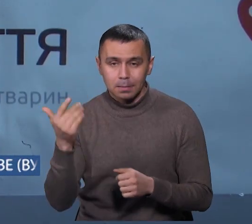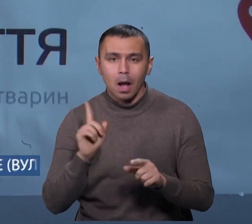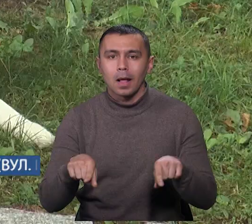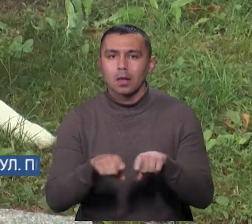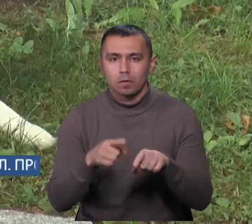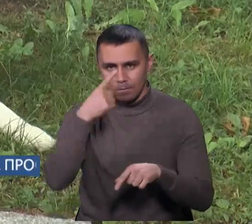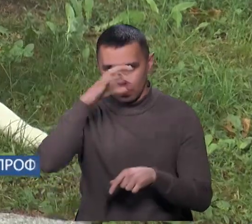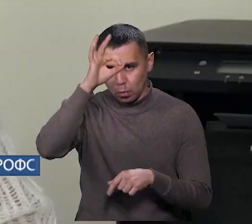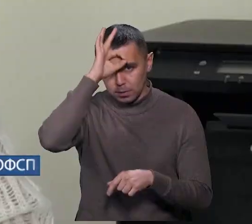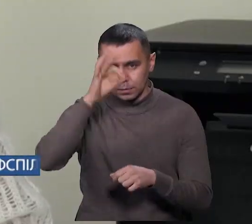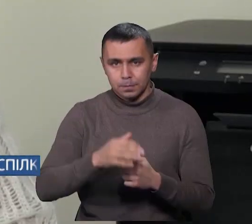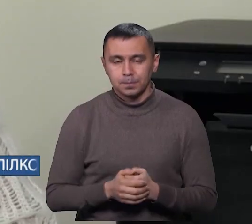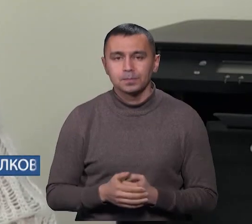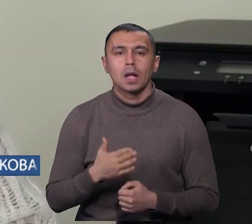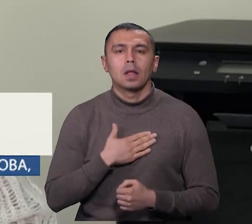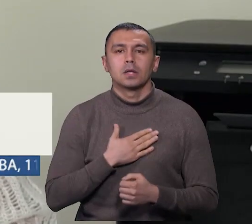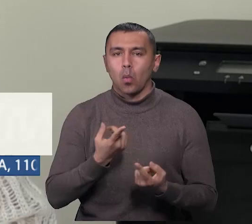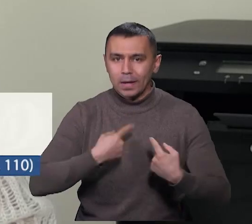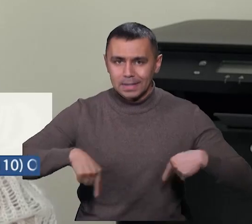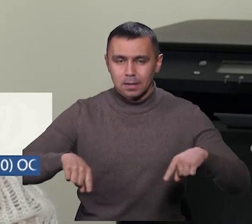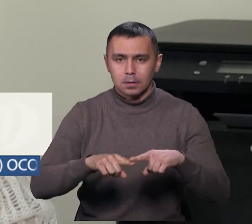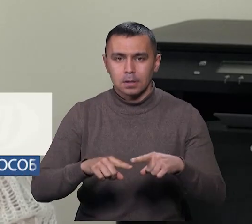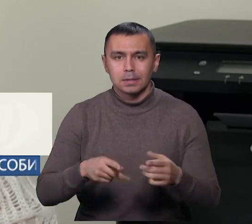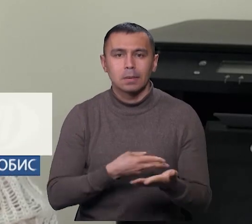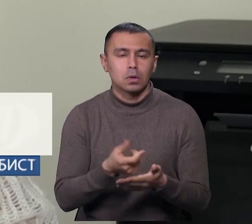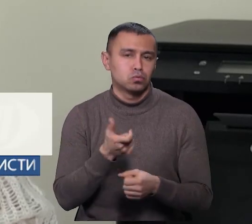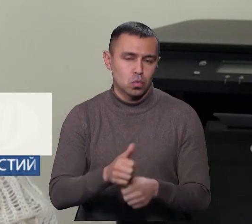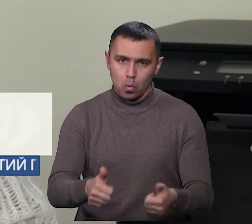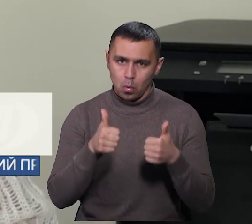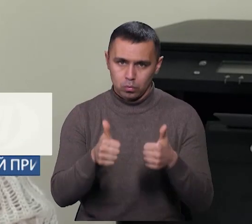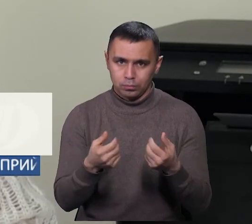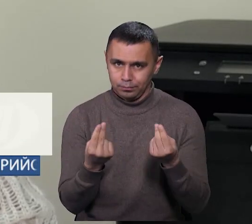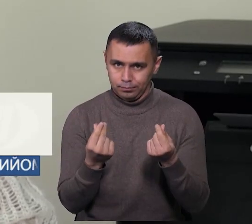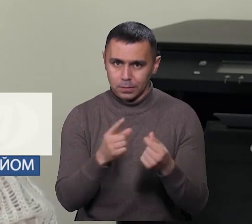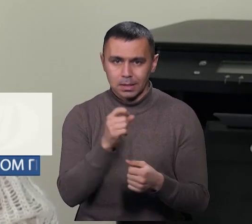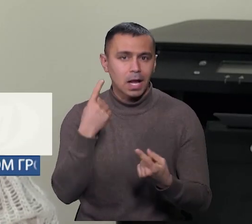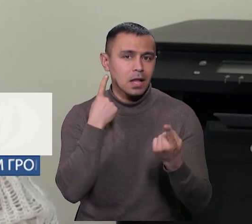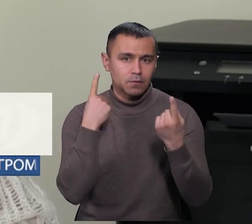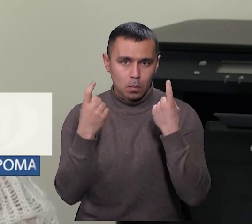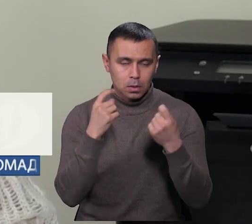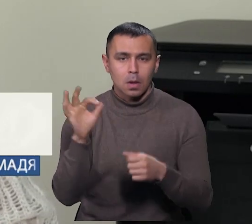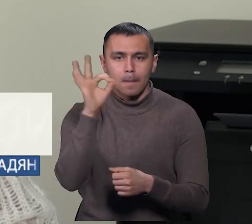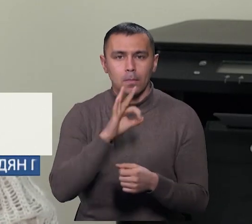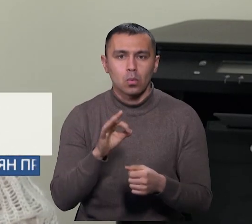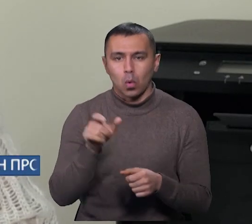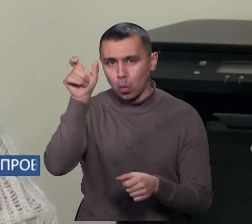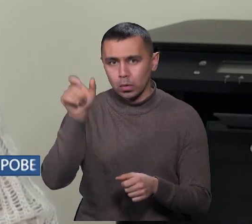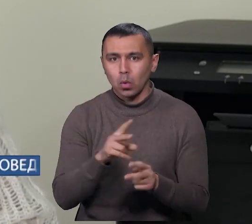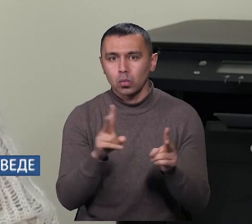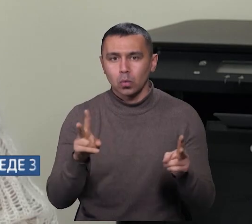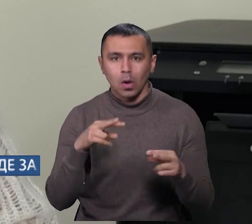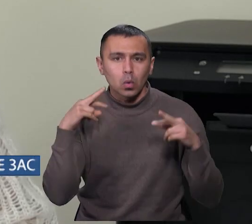також у поліцію. Наша організація заплатить дуже хорошу винагороду за інформацію про істоту, яка